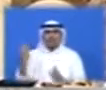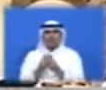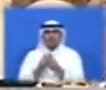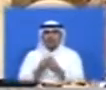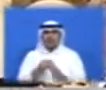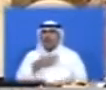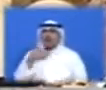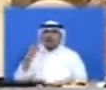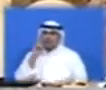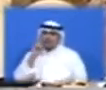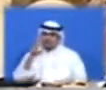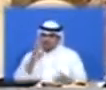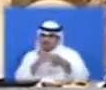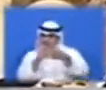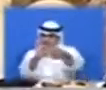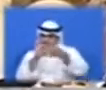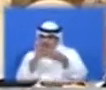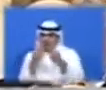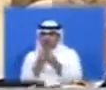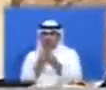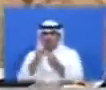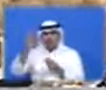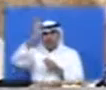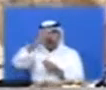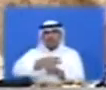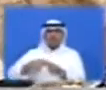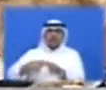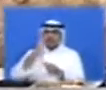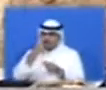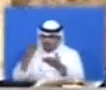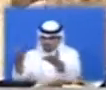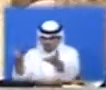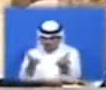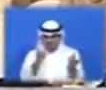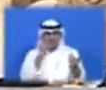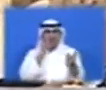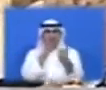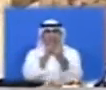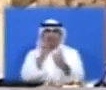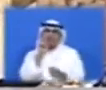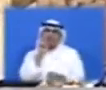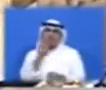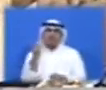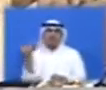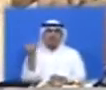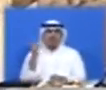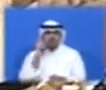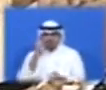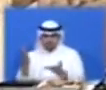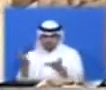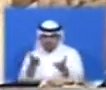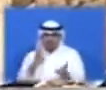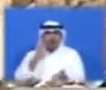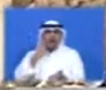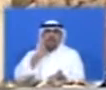والدفاع والإطفاء لعمل مثل هذا التمرين الذي ابتدأ في التمرين المكتبي لعمل السيناريو، ومن